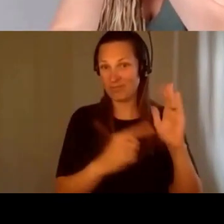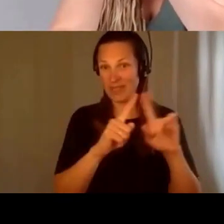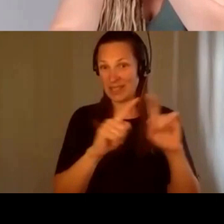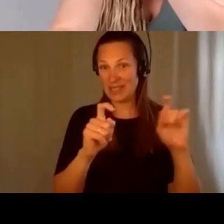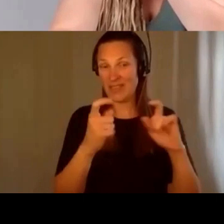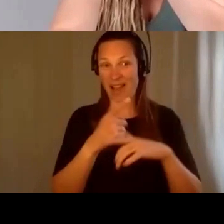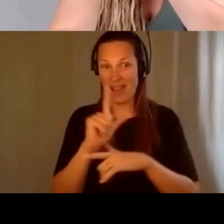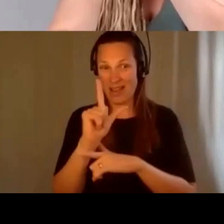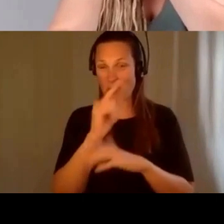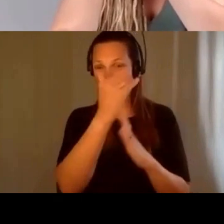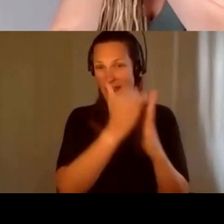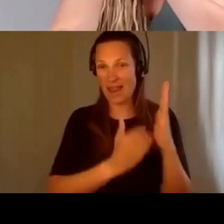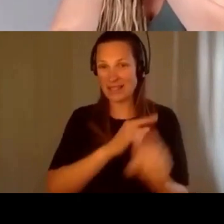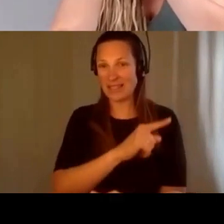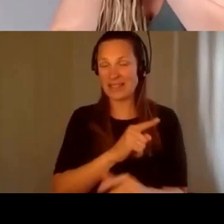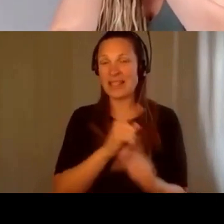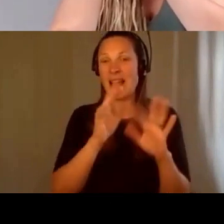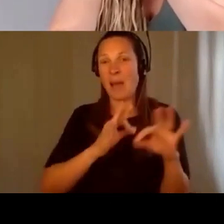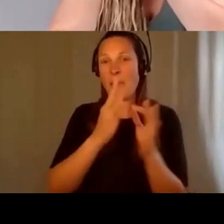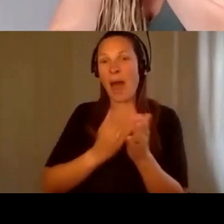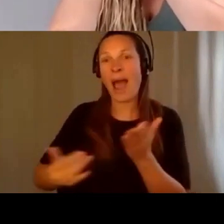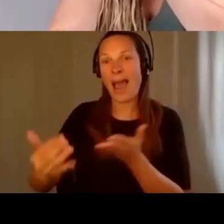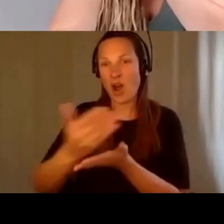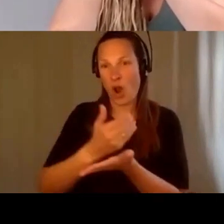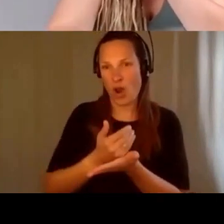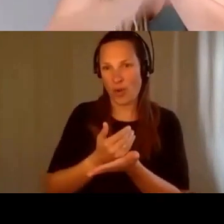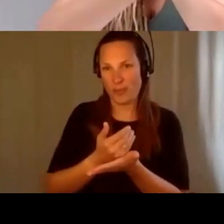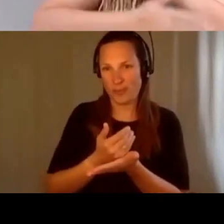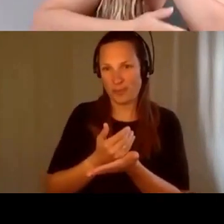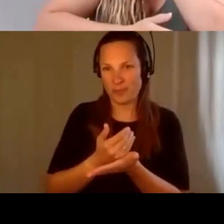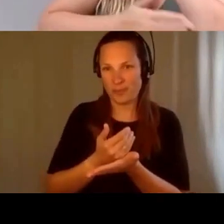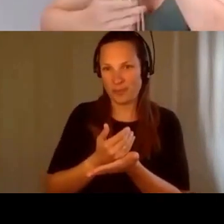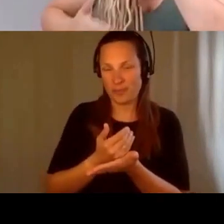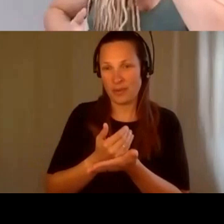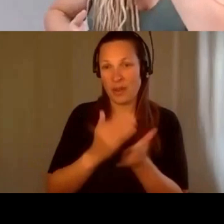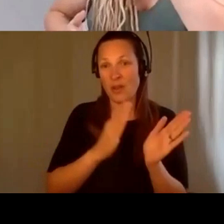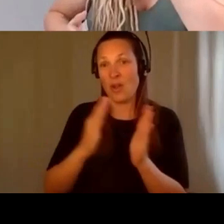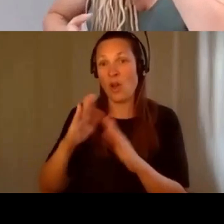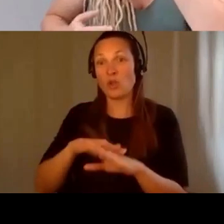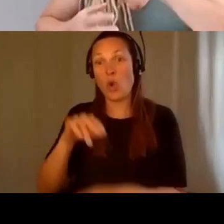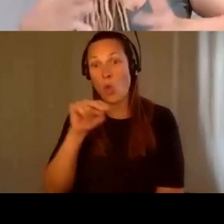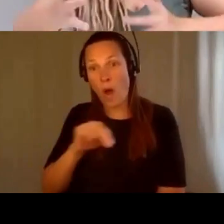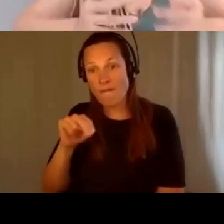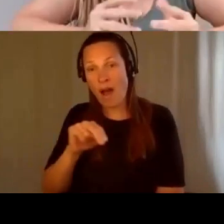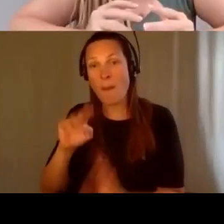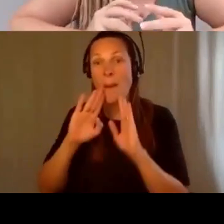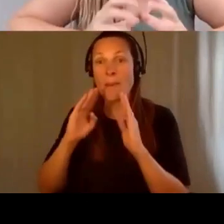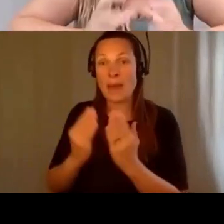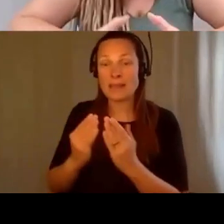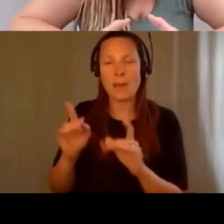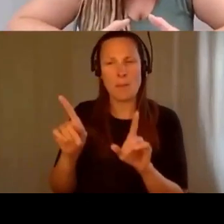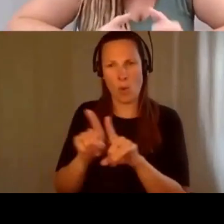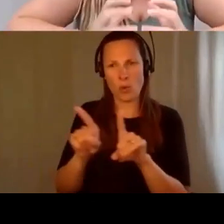la liste qu'on va récolter. Puis, pour novembre et décembre aussi, par exemple, on a évalué